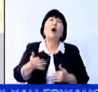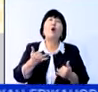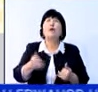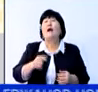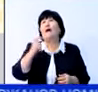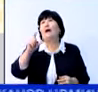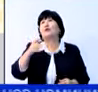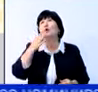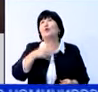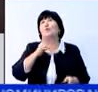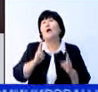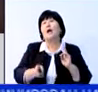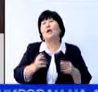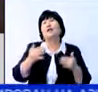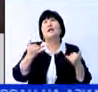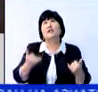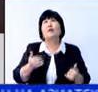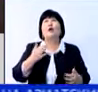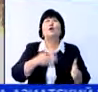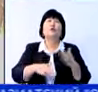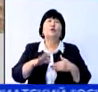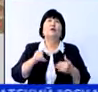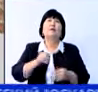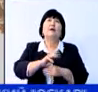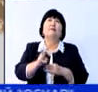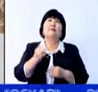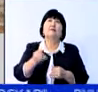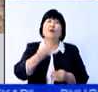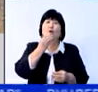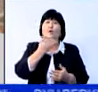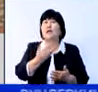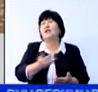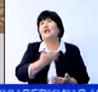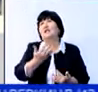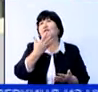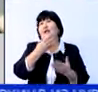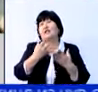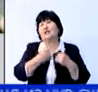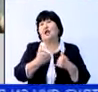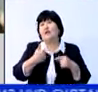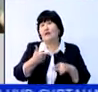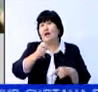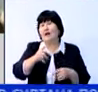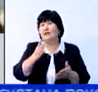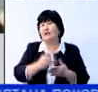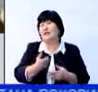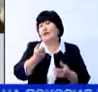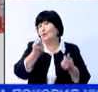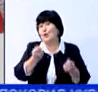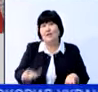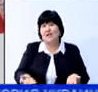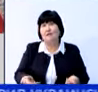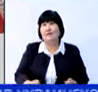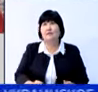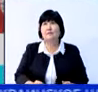хозяйка любит готовить и теперь с удовольствием воплощать все кулинарные желания своей семьи ведь газ стал намного дешевле